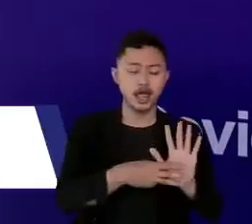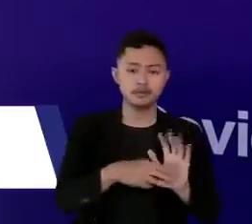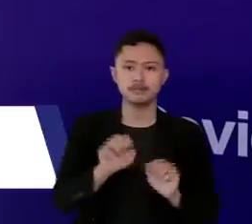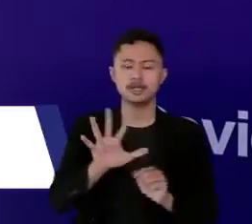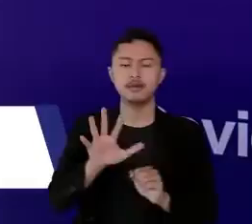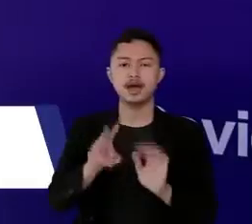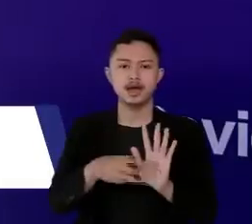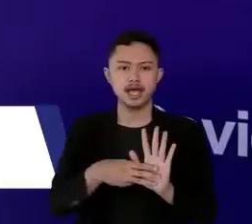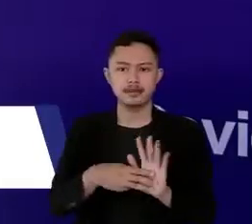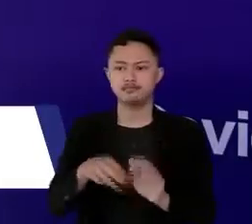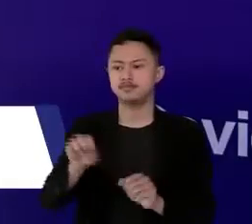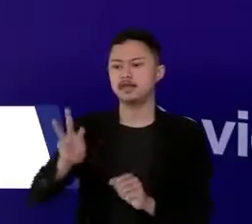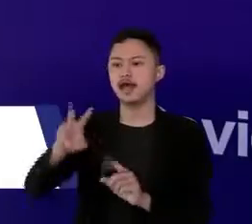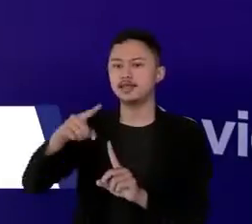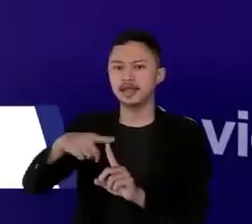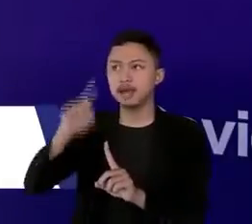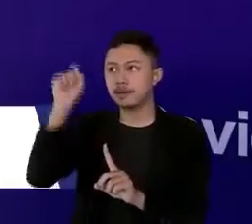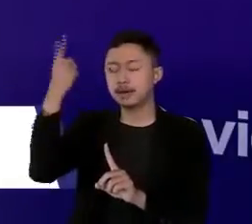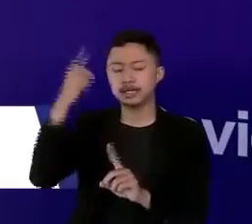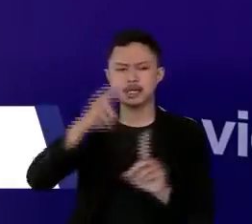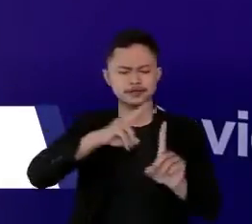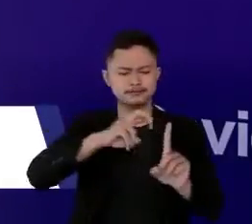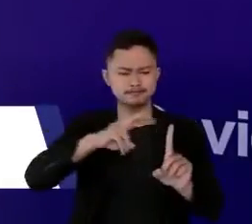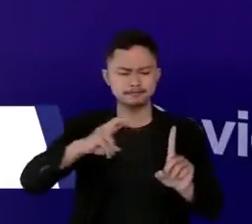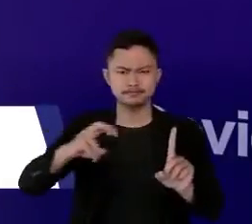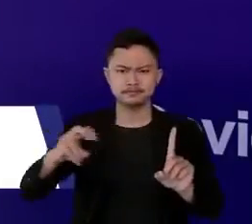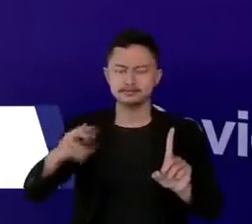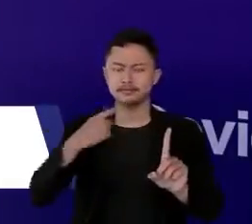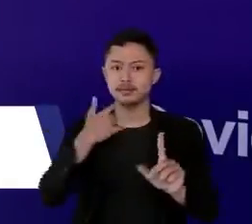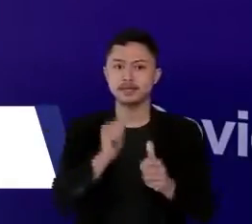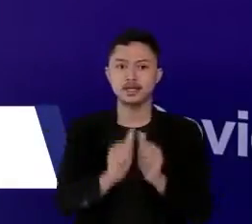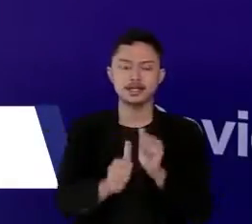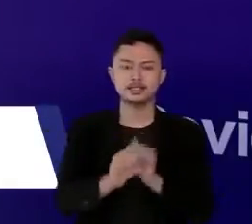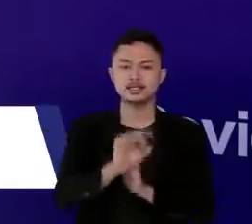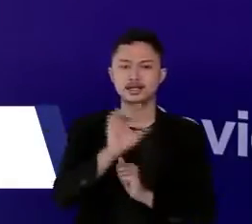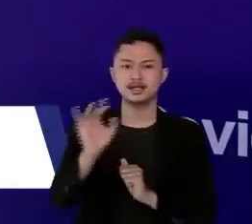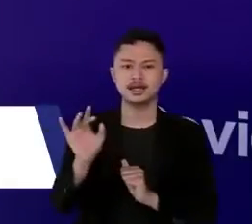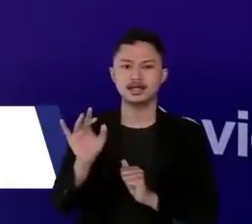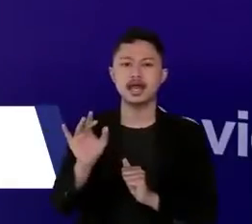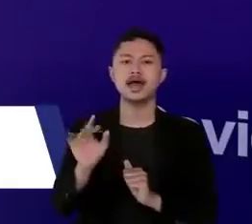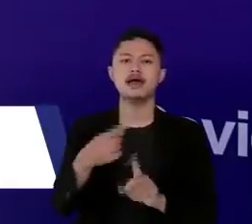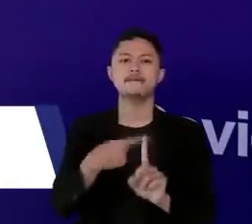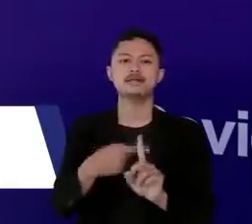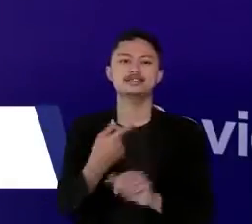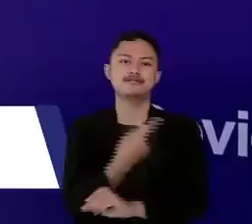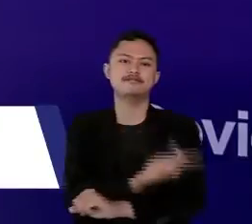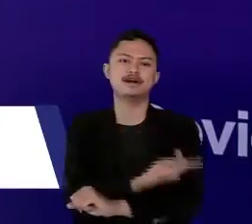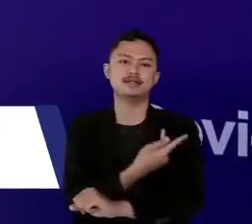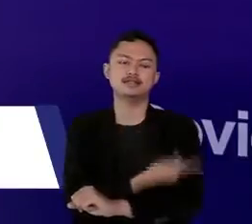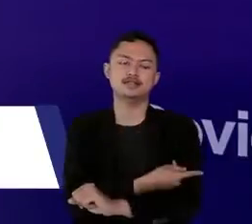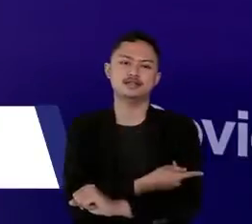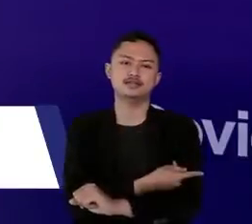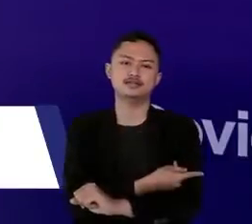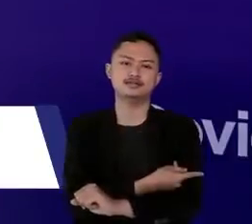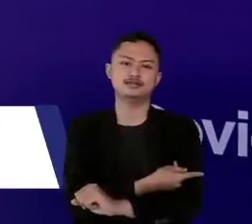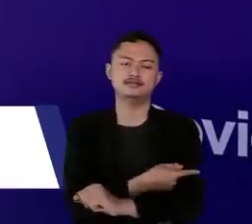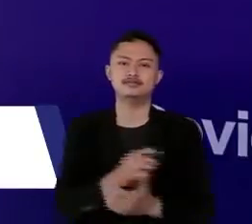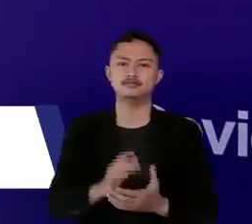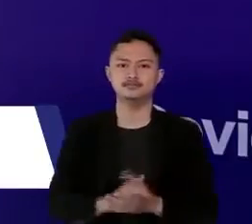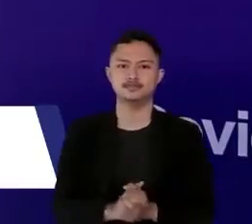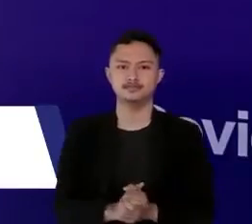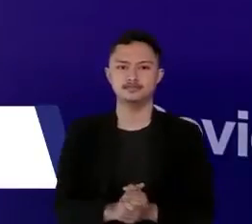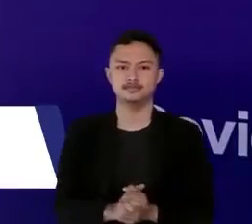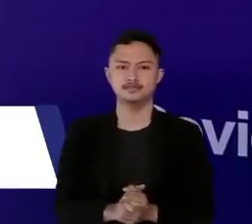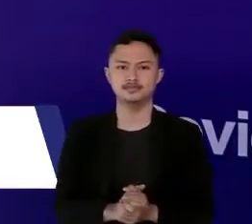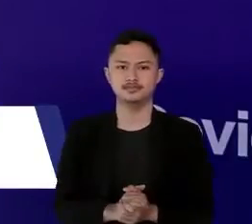ada 3t dari pihak pemerintah racing hottest dengan kritik tapi juga vaksinasi vaksin wuih